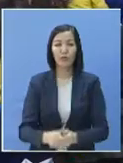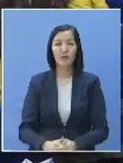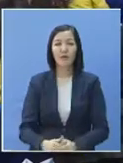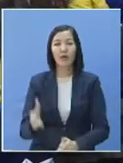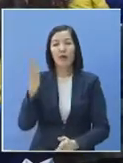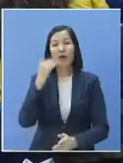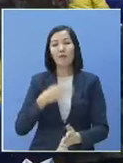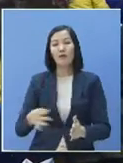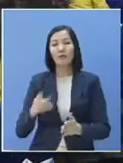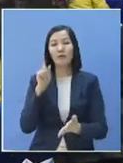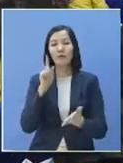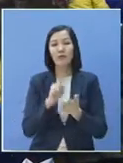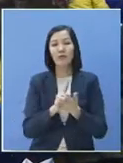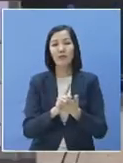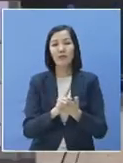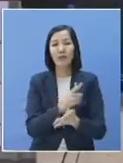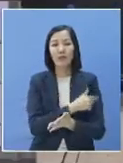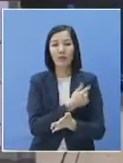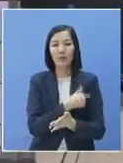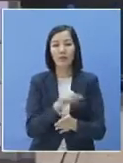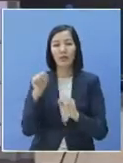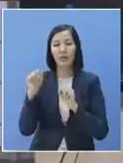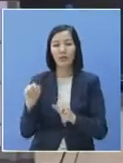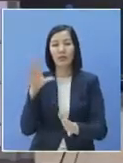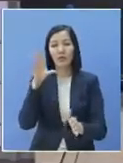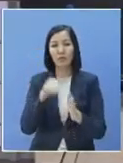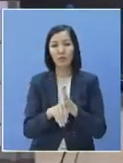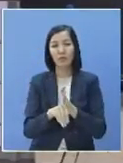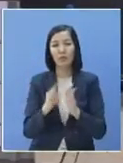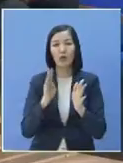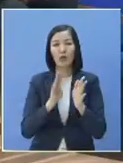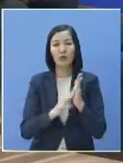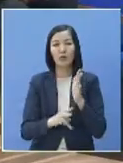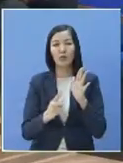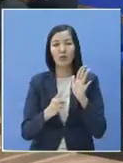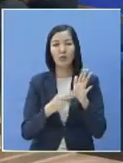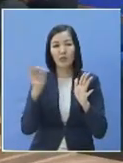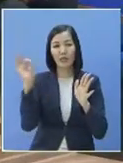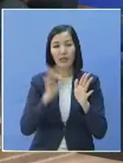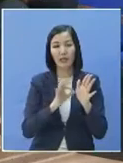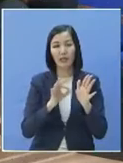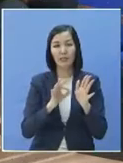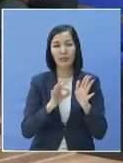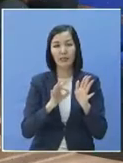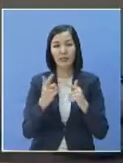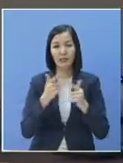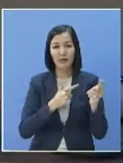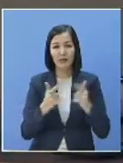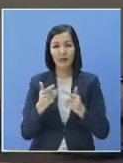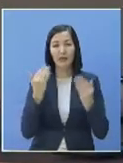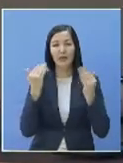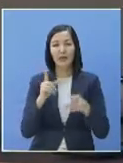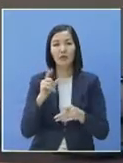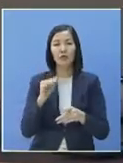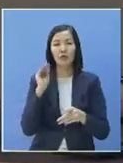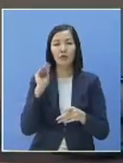Алматы облысы міндетті әлеуметтік медициналық сақтандыру енгізуге 97% дайын, алайда олқылықтар жоқ емес. Бүгінгі таңда 100 мыңнан